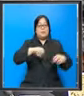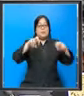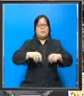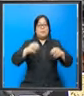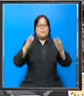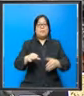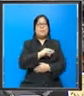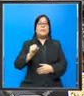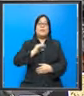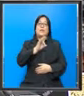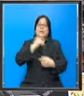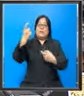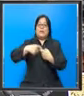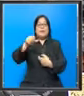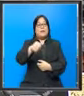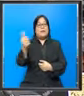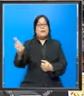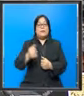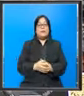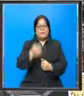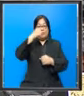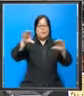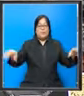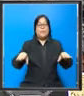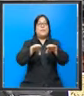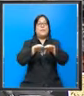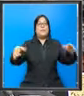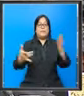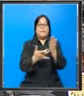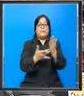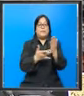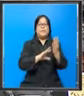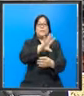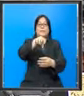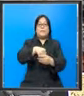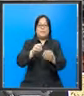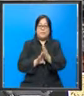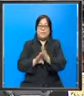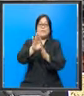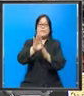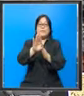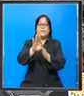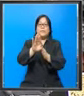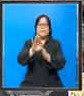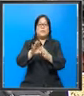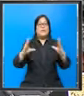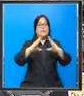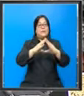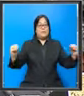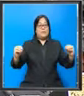Penyelidikan dan kaki tangan berkaitan lain dalam menghasilkan platform teknologi meliputi pembangunan pembangunan